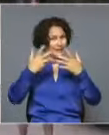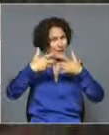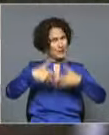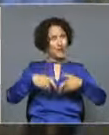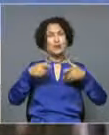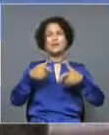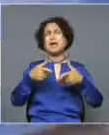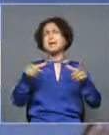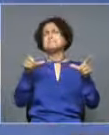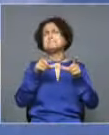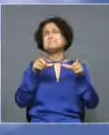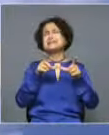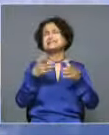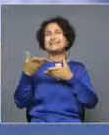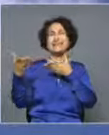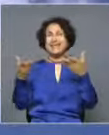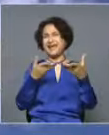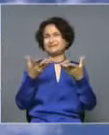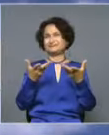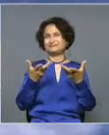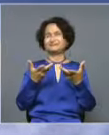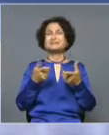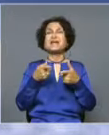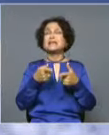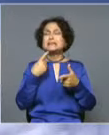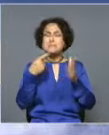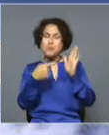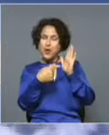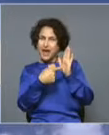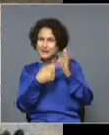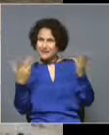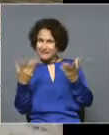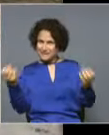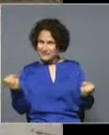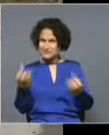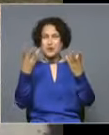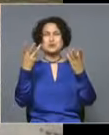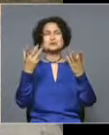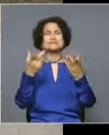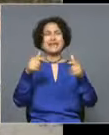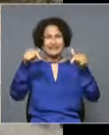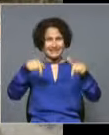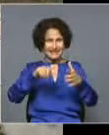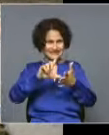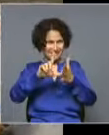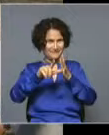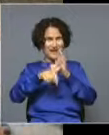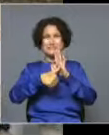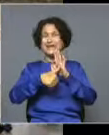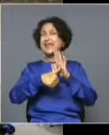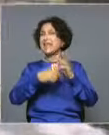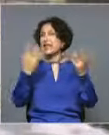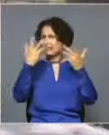да демонстрират съвременните технически постижения. Да покажем възможностите на съвременните технологии да разпространяват знания